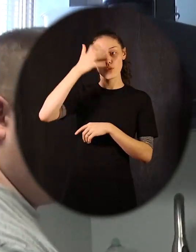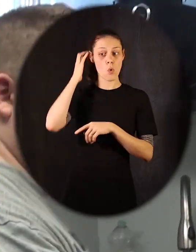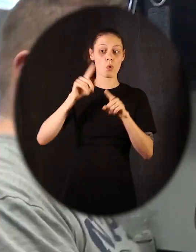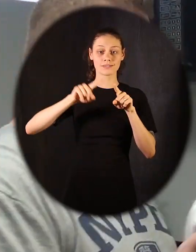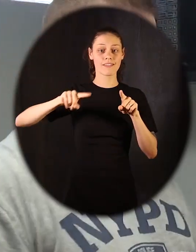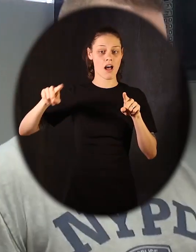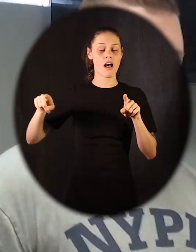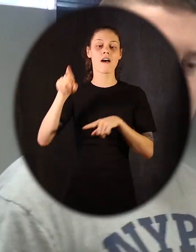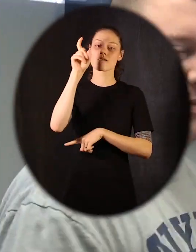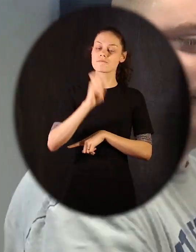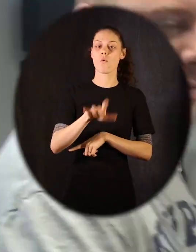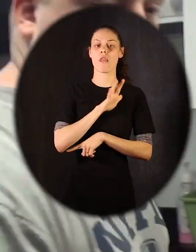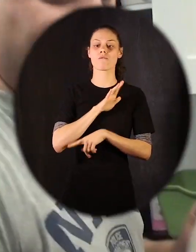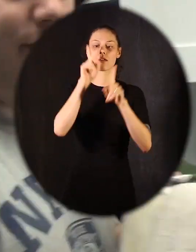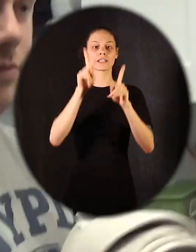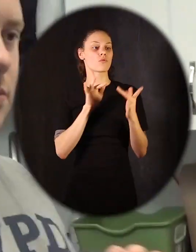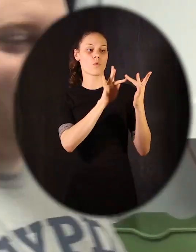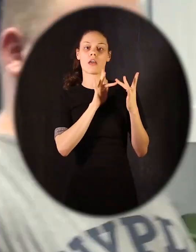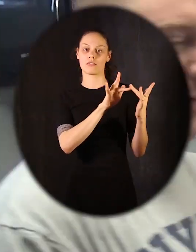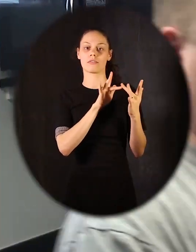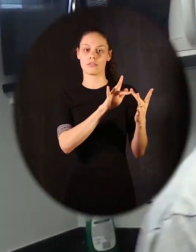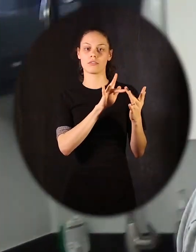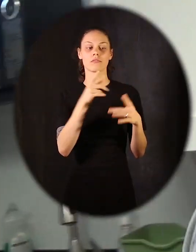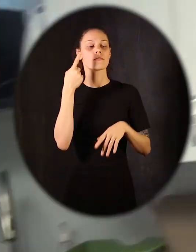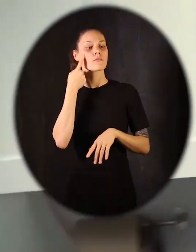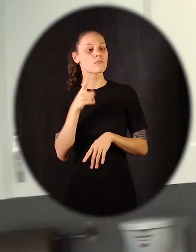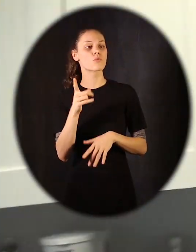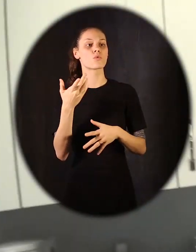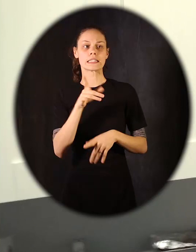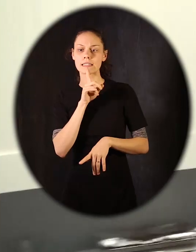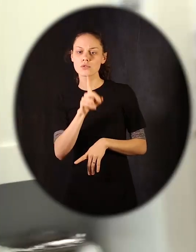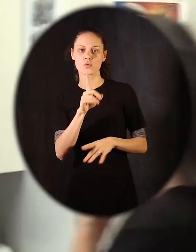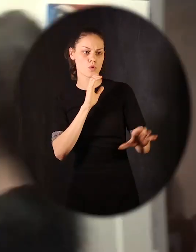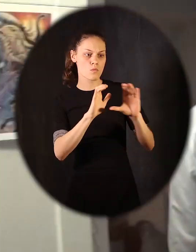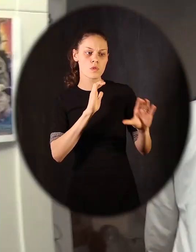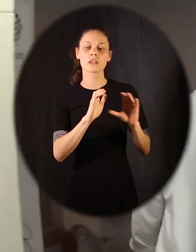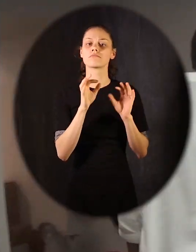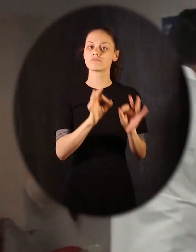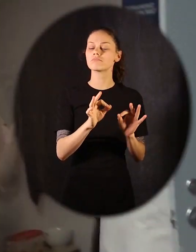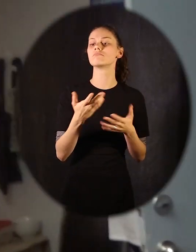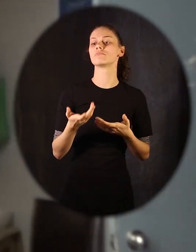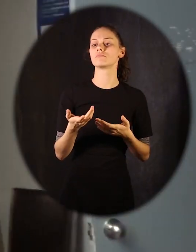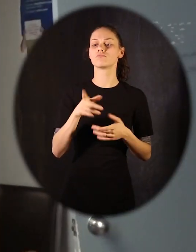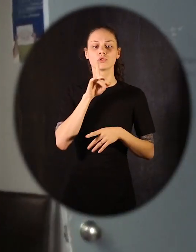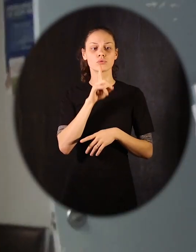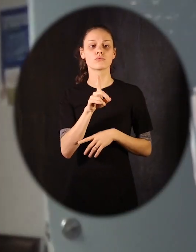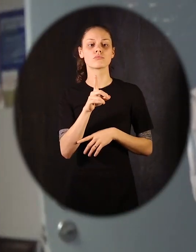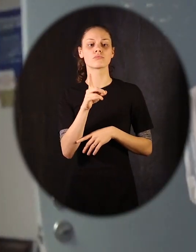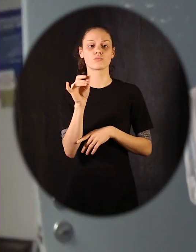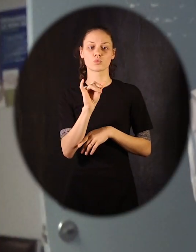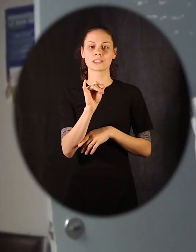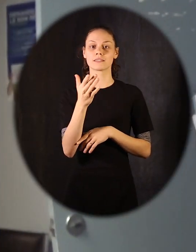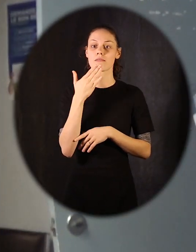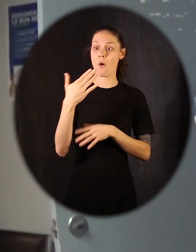neurodivers, il faut avoir une personne contact. Rien que pour pouvoir s'assurer de communiquer et de s'assurer que